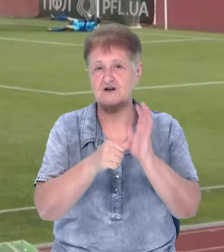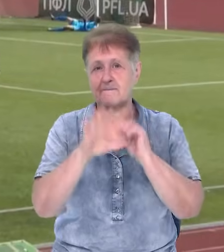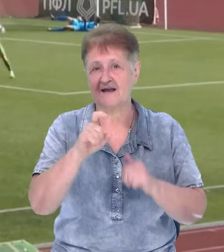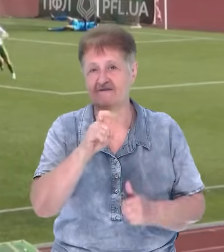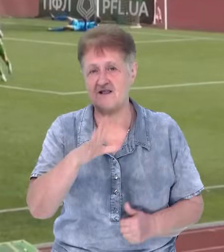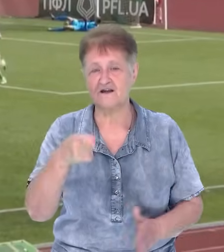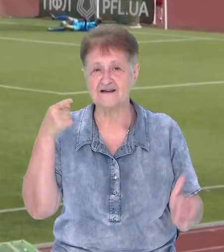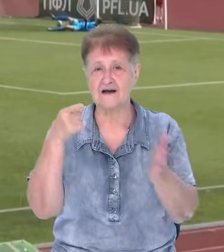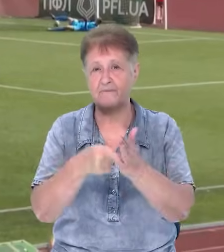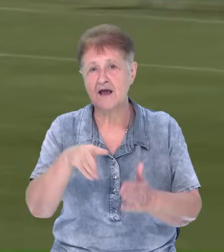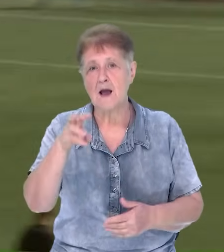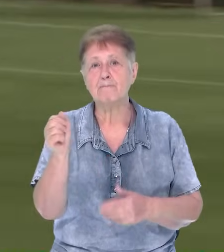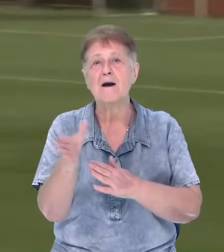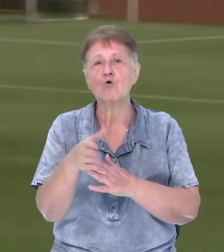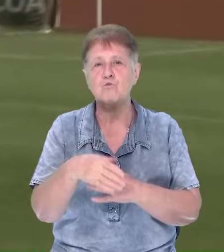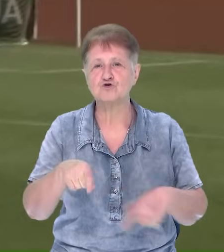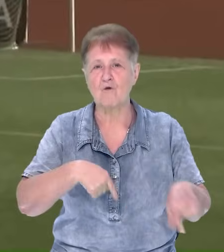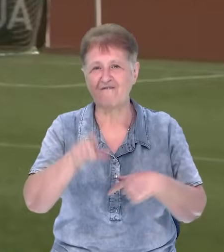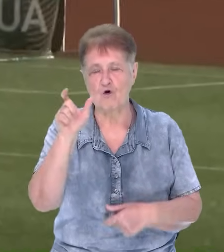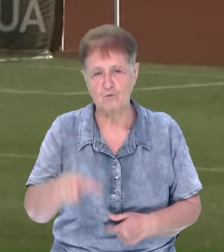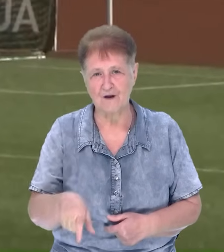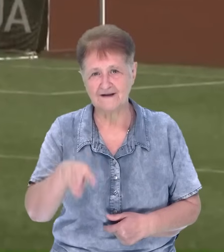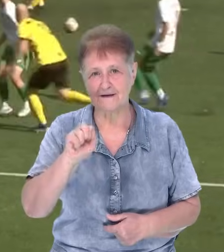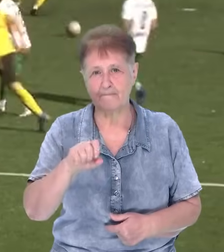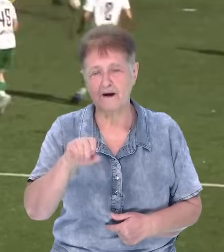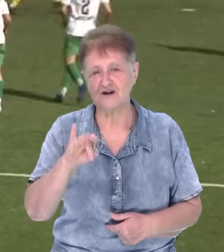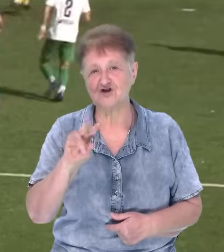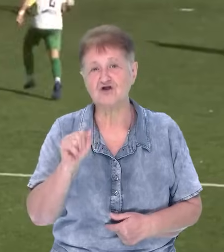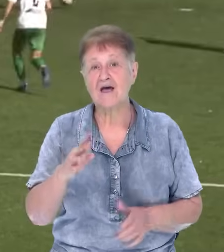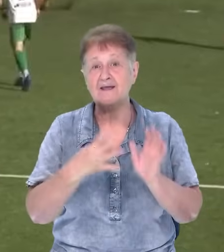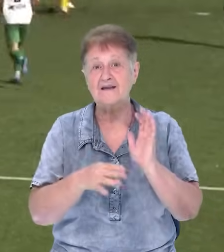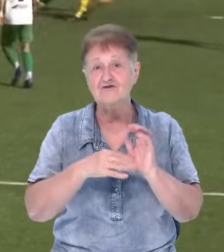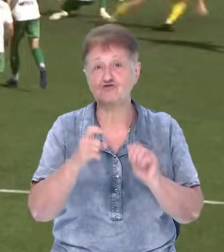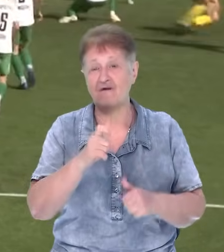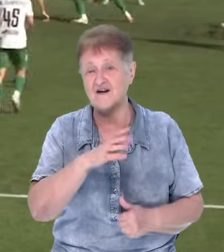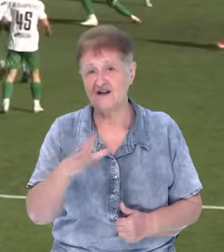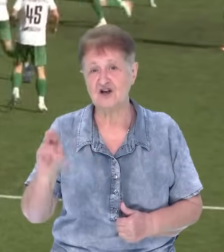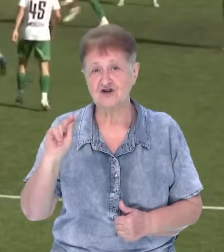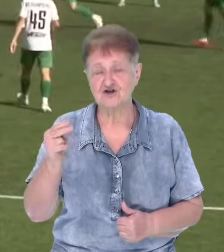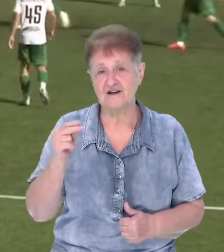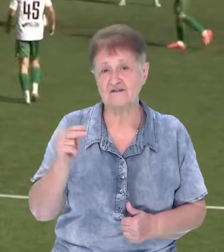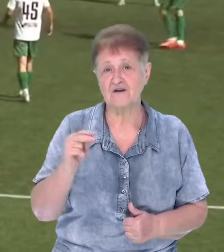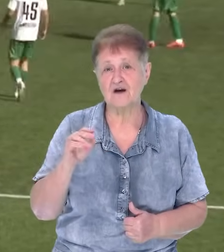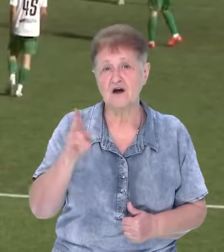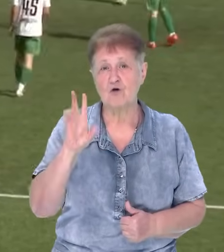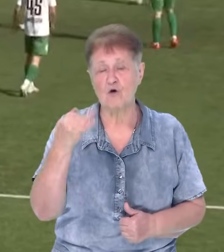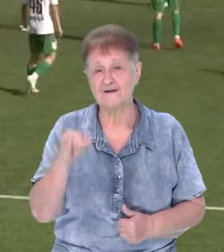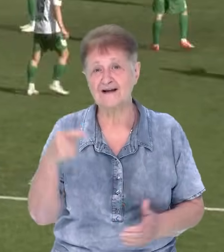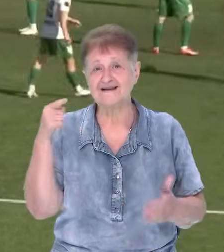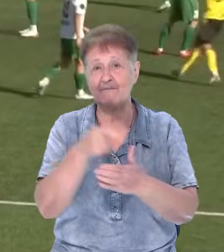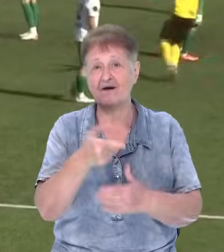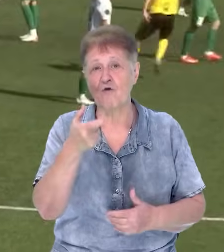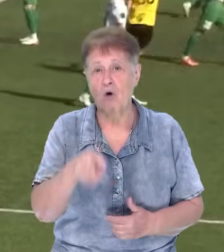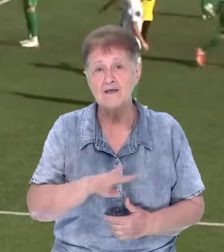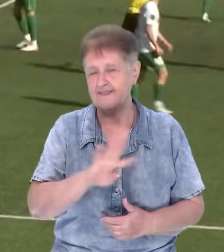65-й хвилині гол забив маріупольський футболіст Іван Мельниченко. На 90-й хвилині гравець Чернігівщина ВСМ В'ячеслав Куйдан забив